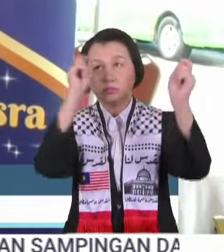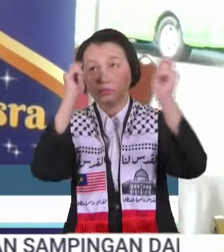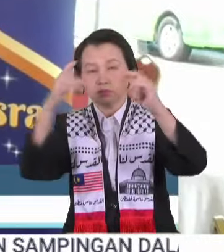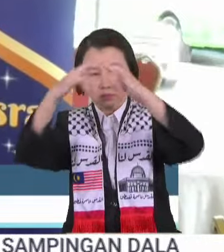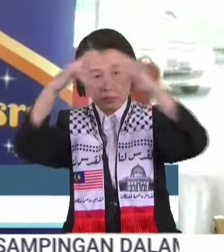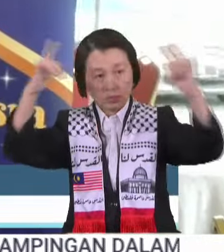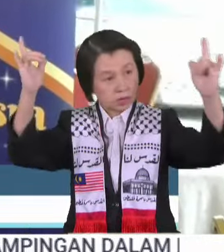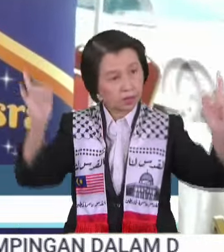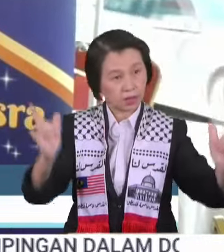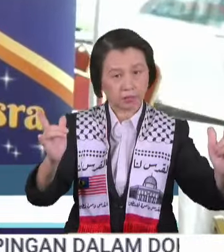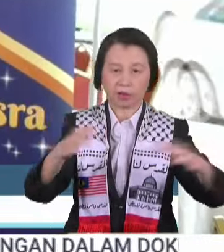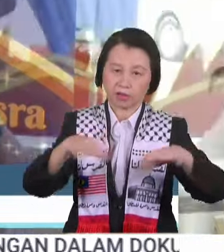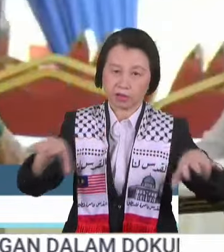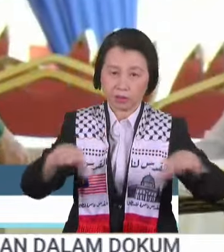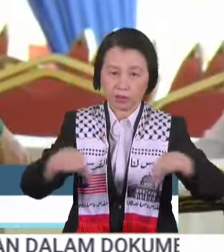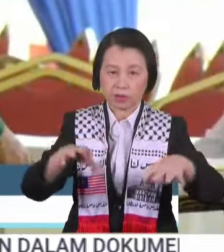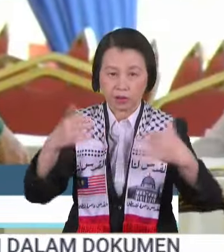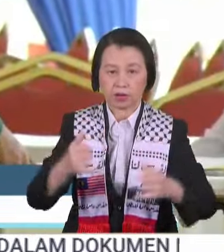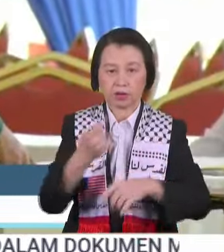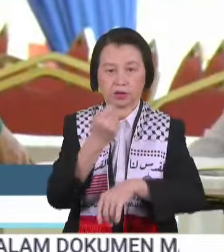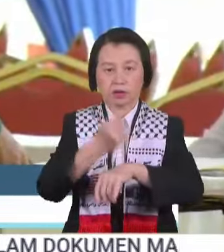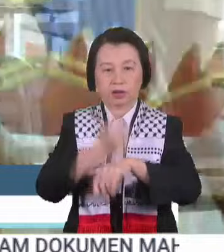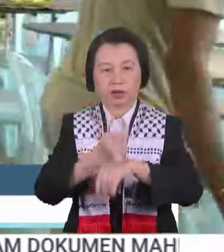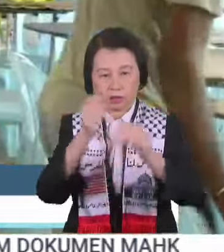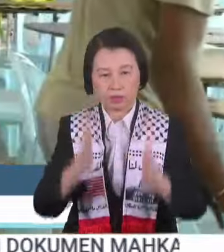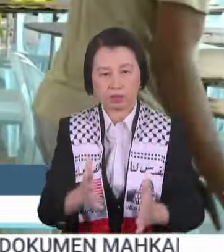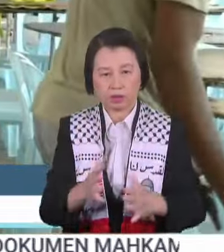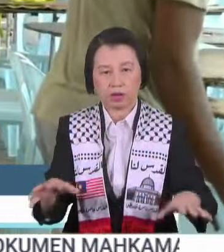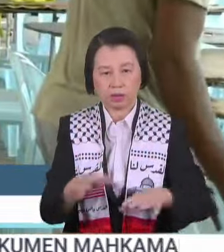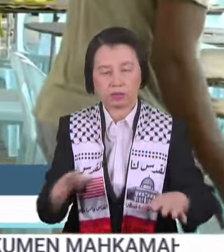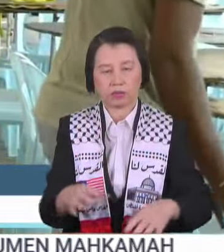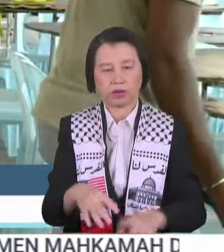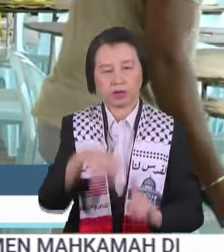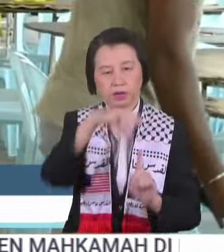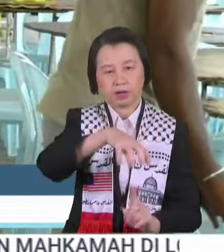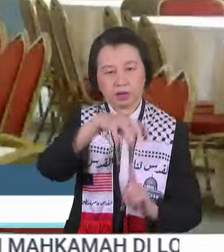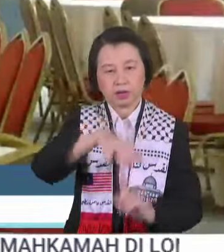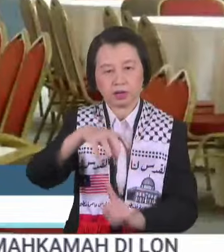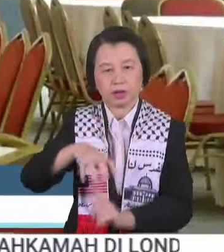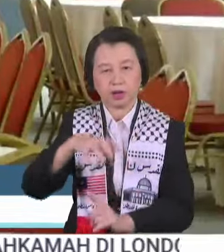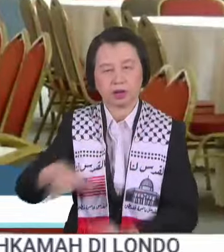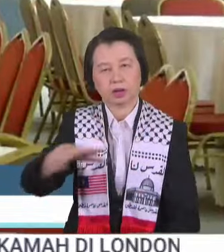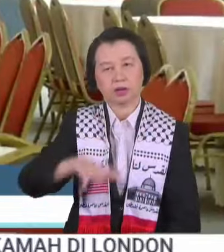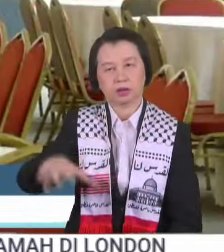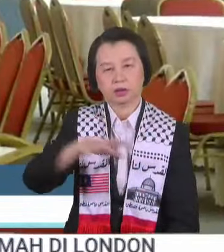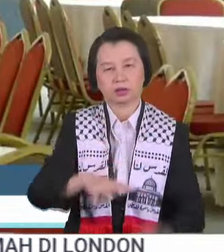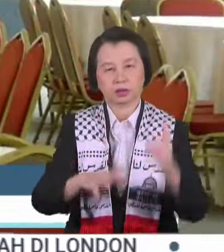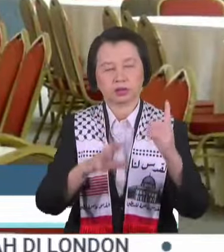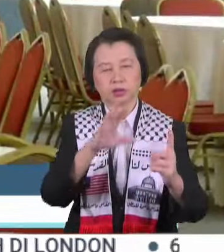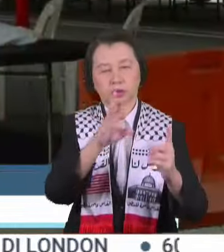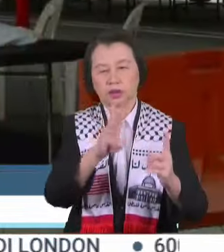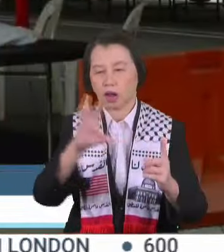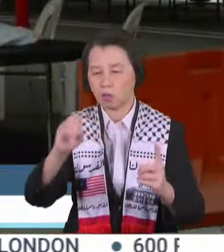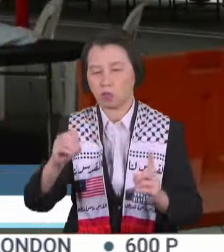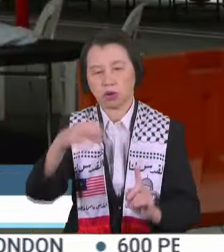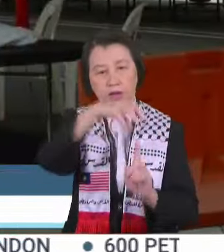telah didirikan dan ketika ini para petugas sedang menyiapkan gerai yang saya anggarkan sekitar 160